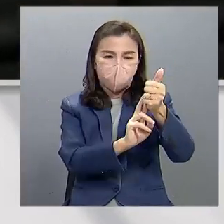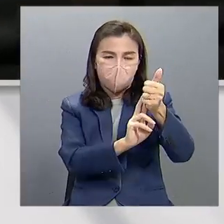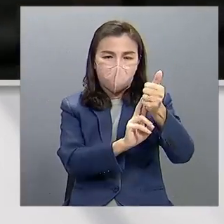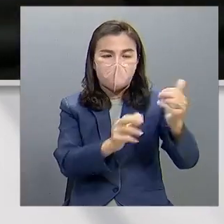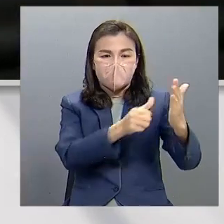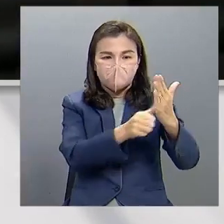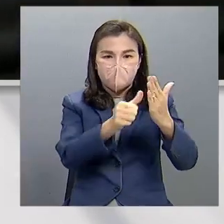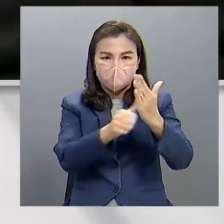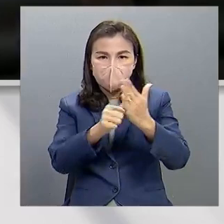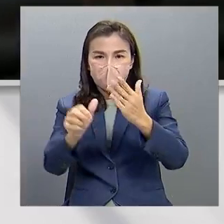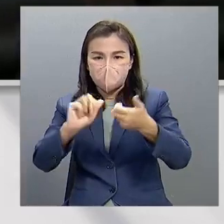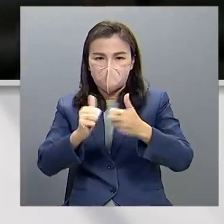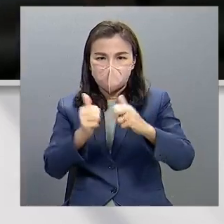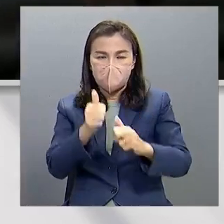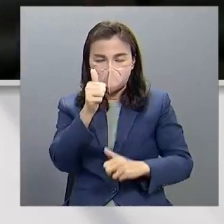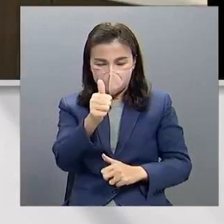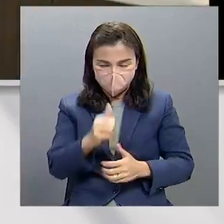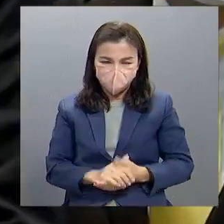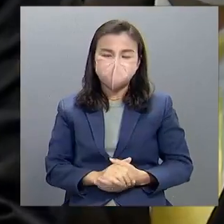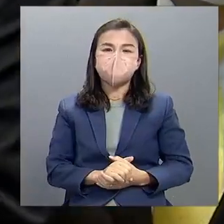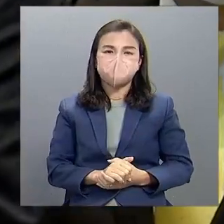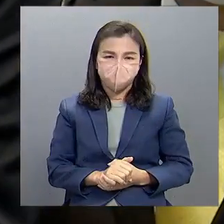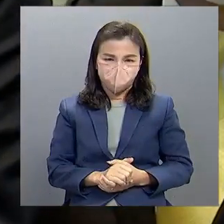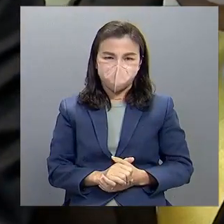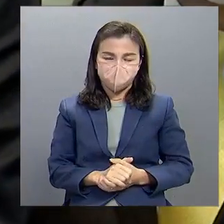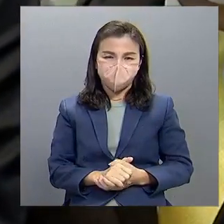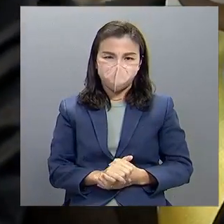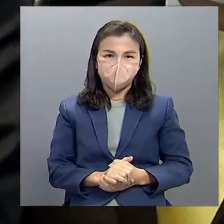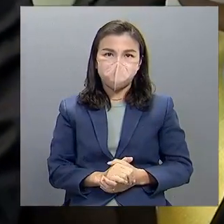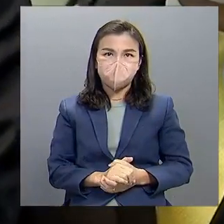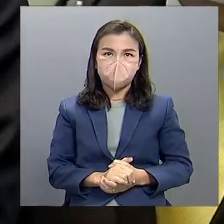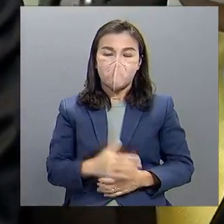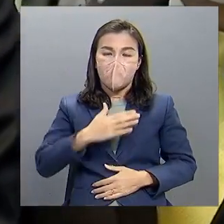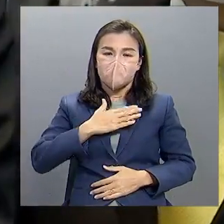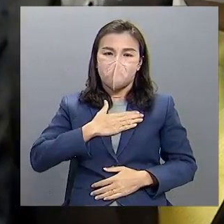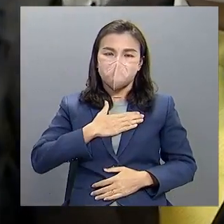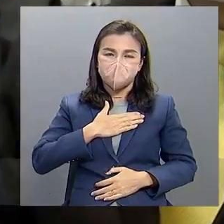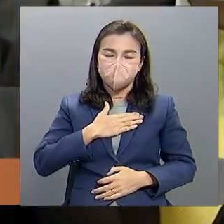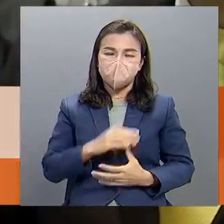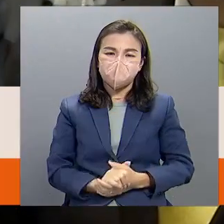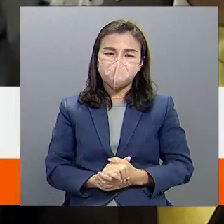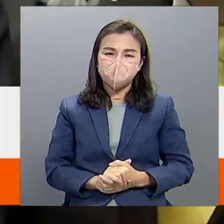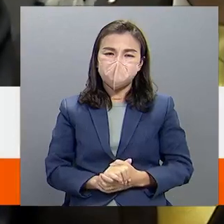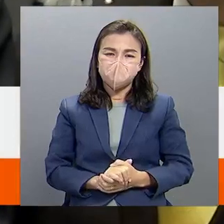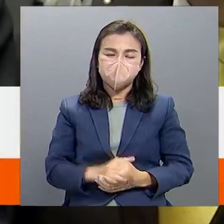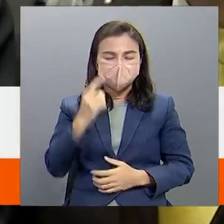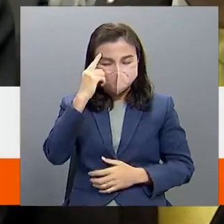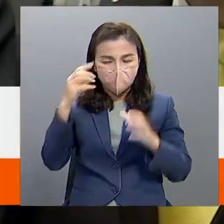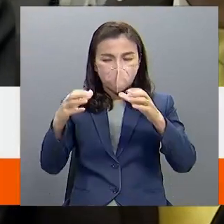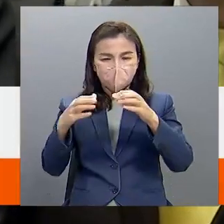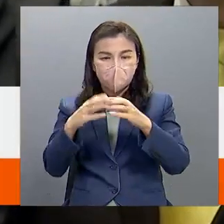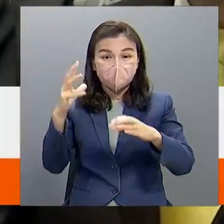ภิปรายไม่ไว้วางใจได้ค่ะ ผมเรียนว่าพรรคเล็กทุกพรรคร่วมรัฐบ